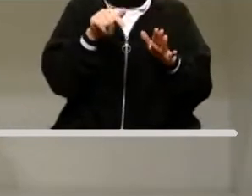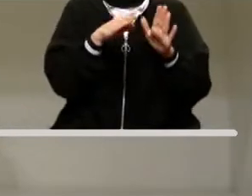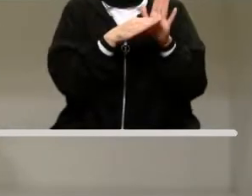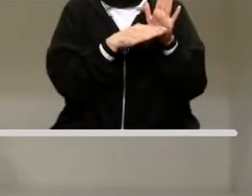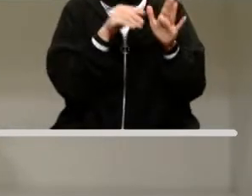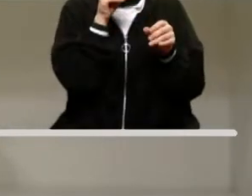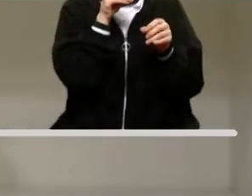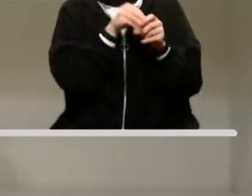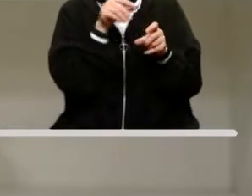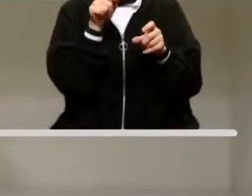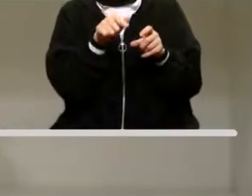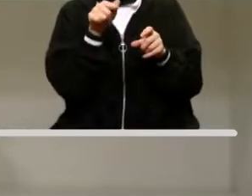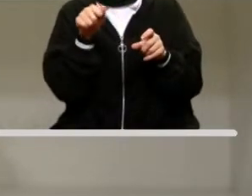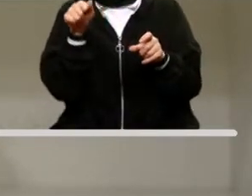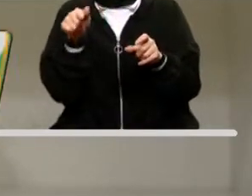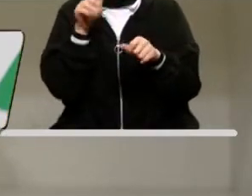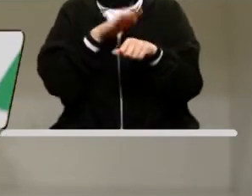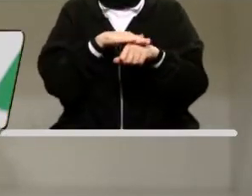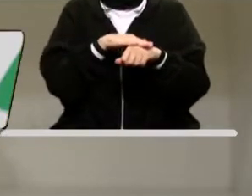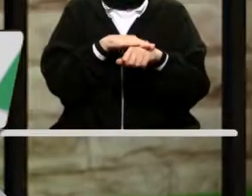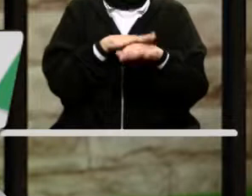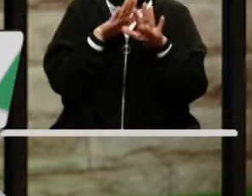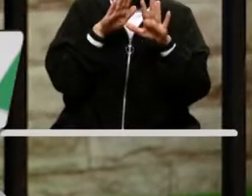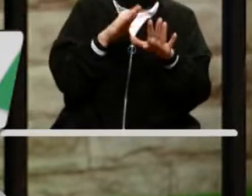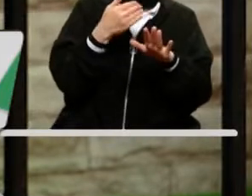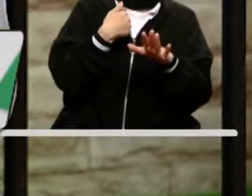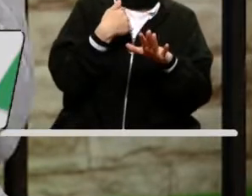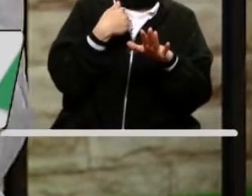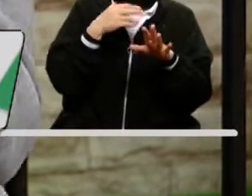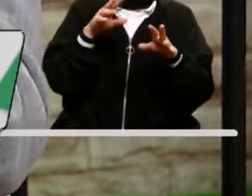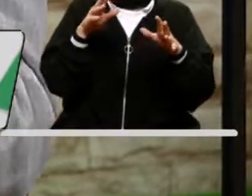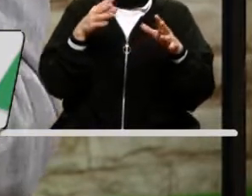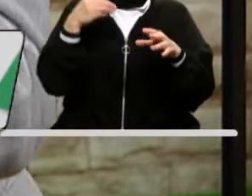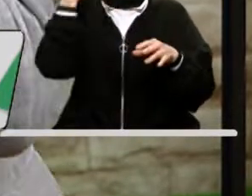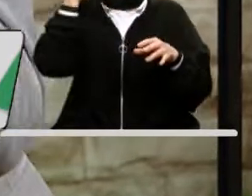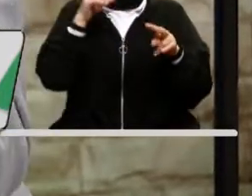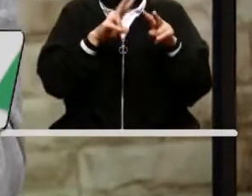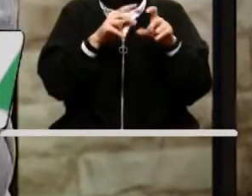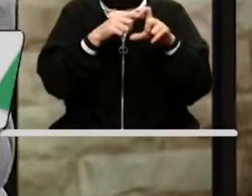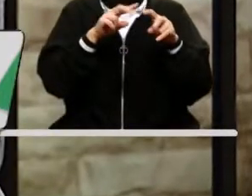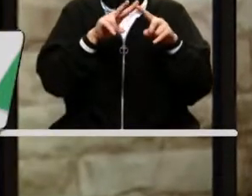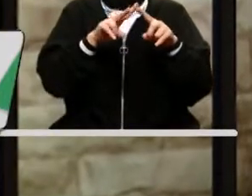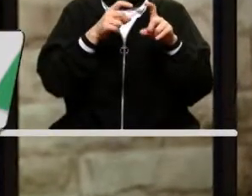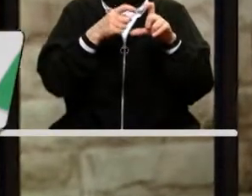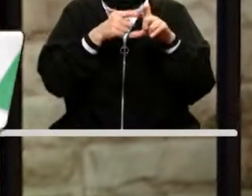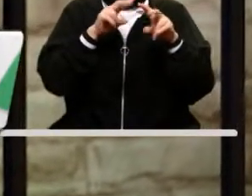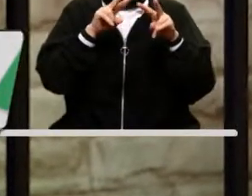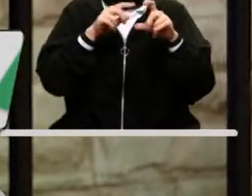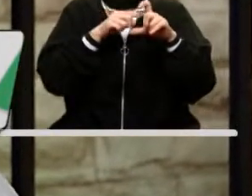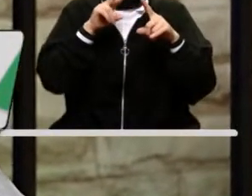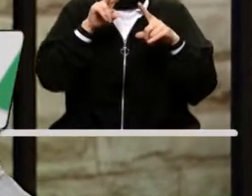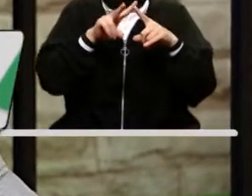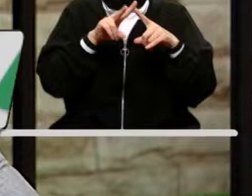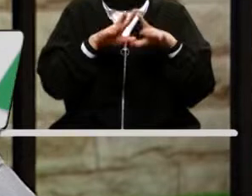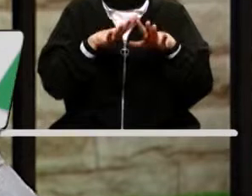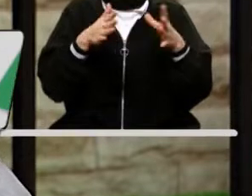Ama ısrarla bana hocam menemen nasıl yapılır diye sorarsan, ben illa bunu da sormam gerekiyor, bunu da öğreneyim dersen benden yanıt alamazsın.